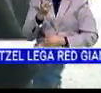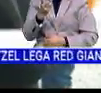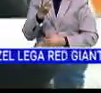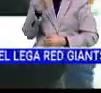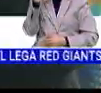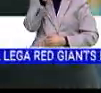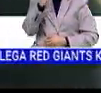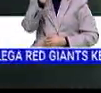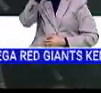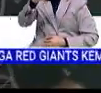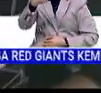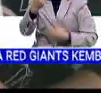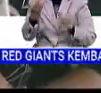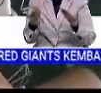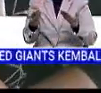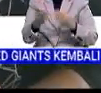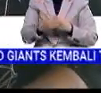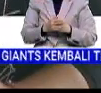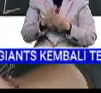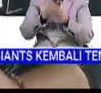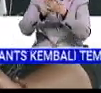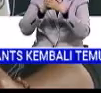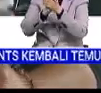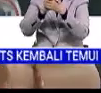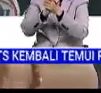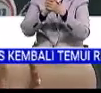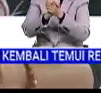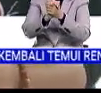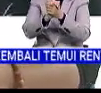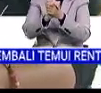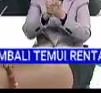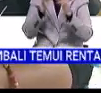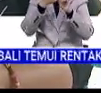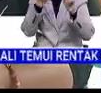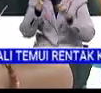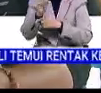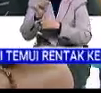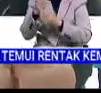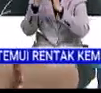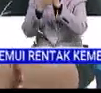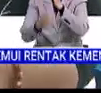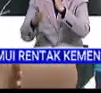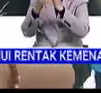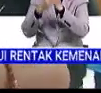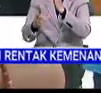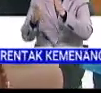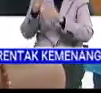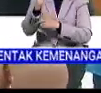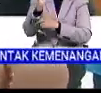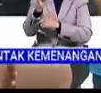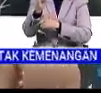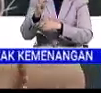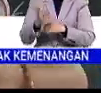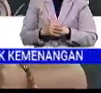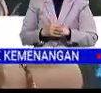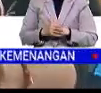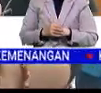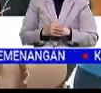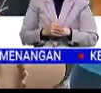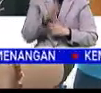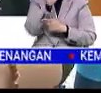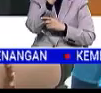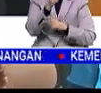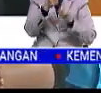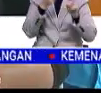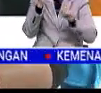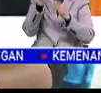dia. Ha, sabun handmade yang dihasilkan daripada minyak terpakai. Dan walaupun